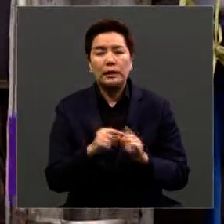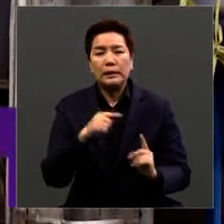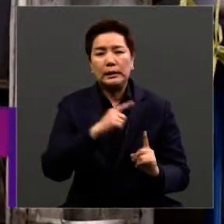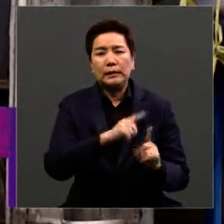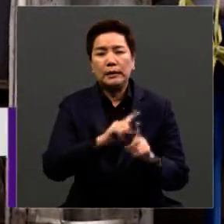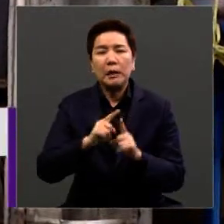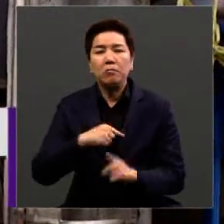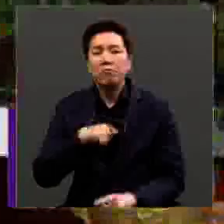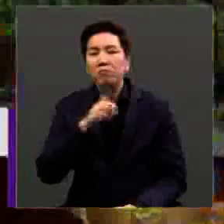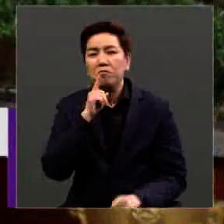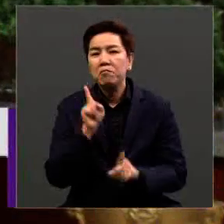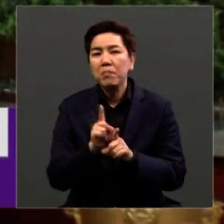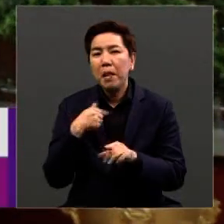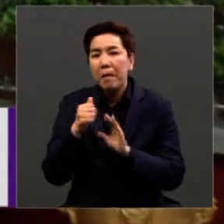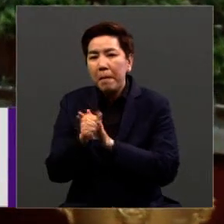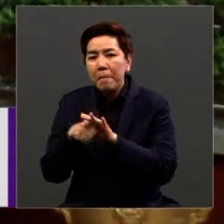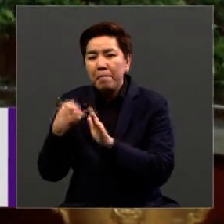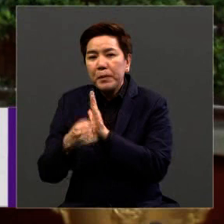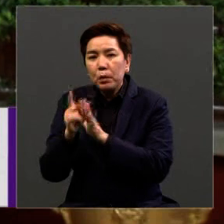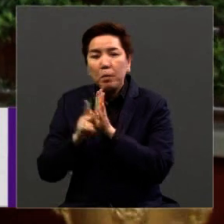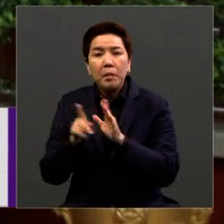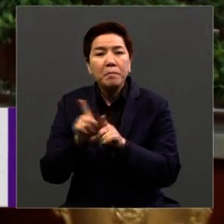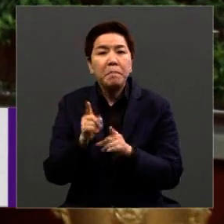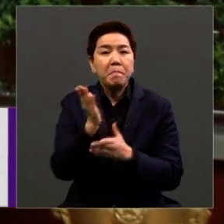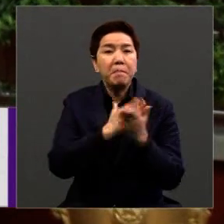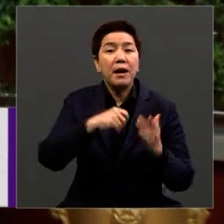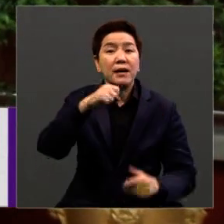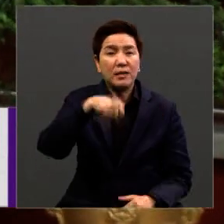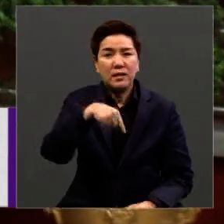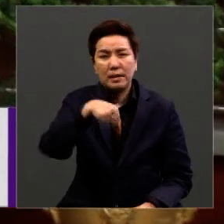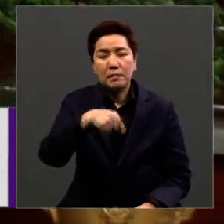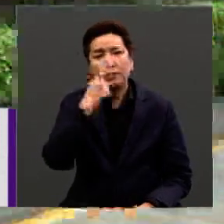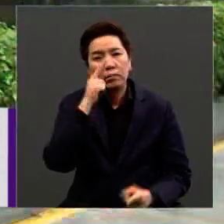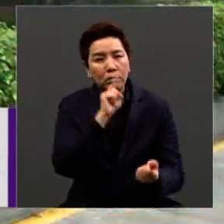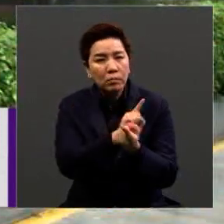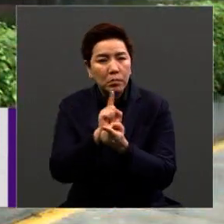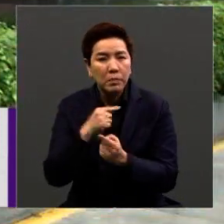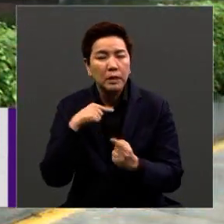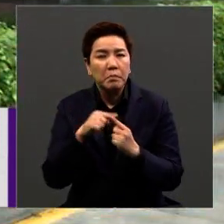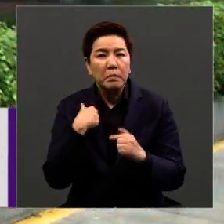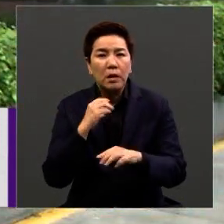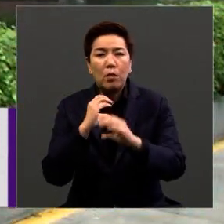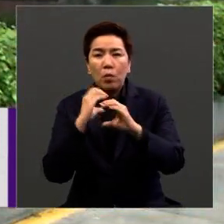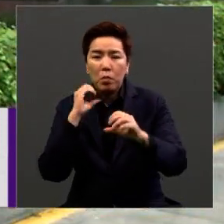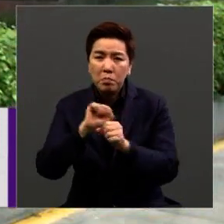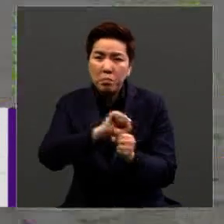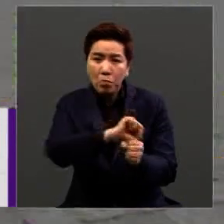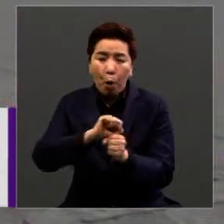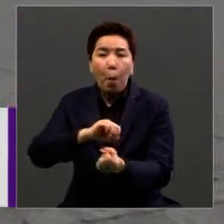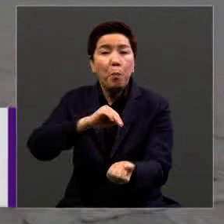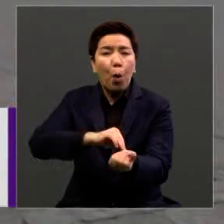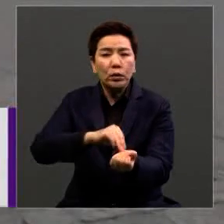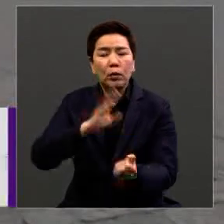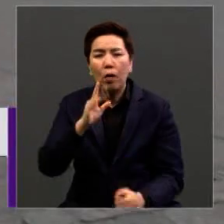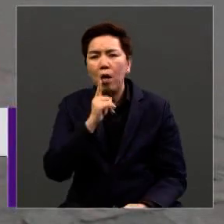ที่จึงเกิดวินเถื่อนเช่นพื้นที่การดูแลของสถานีตำรวจนครบาลบางซื่อมีสถานีขนส่งผู้โดยสารหมอชิตพบ